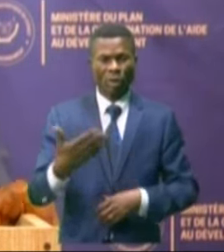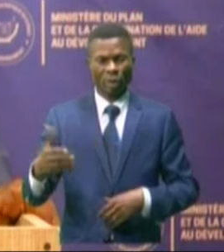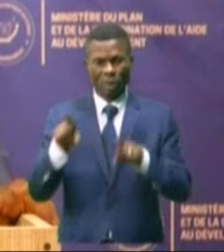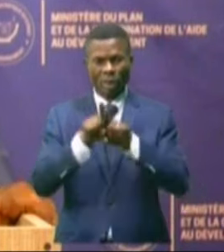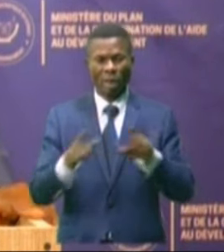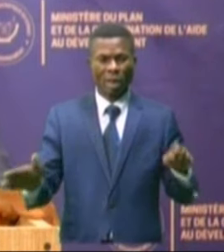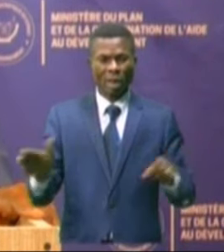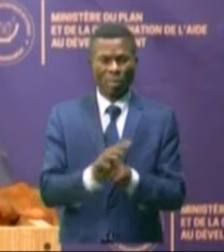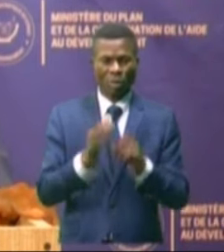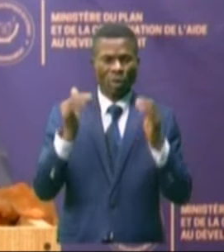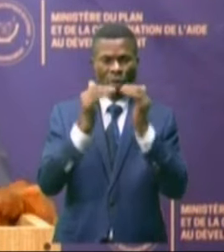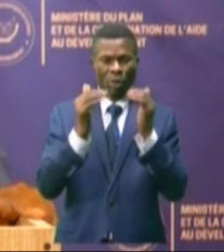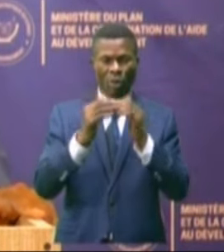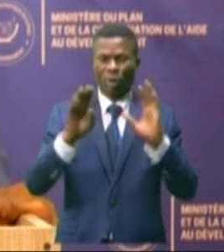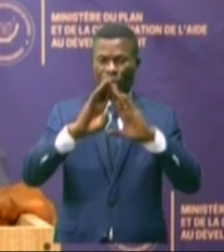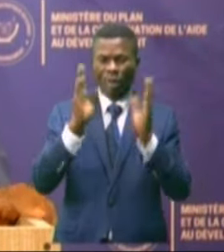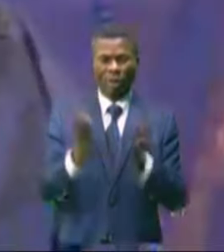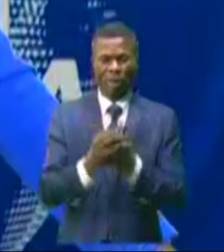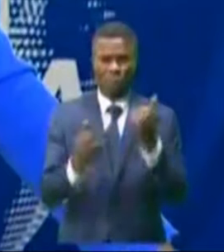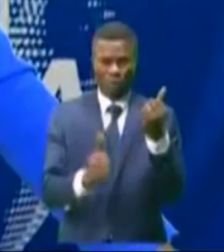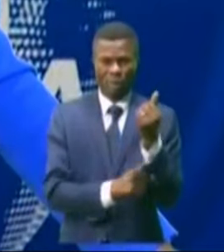plus équitable pour tous.